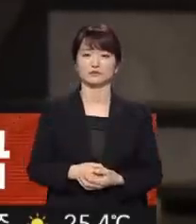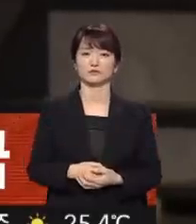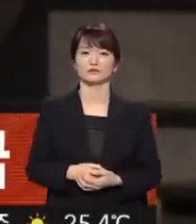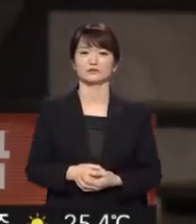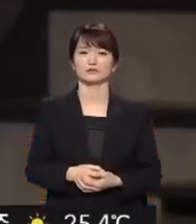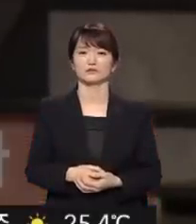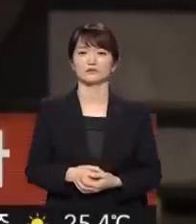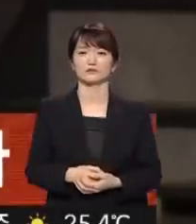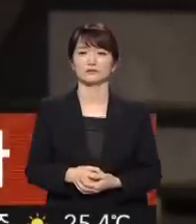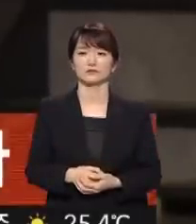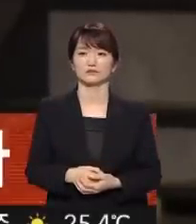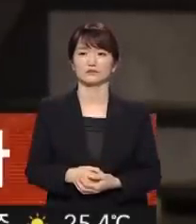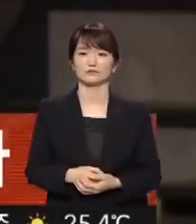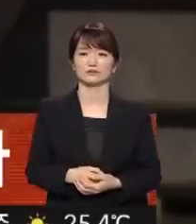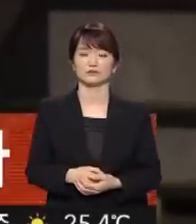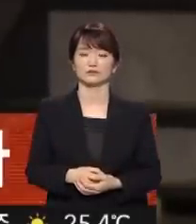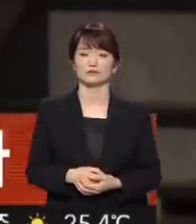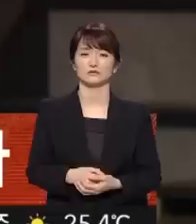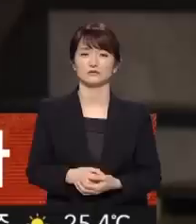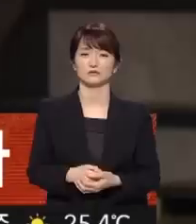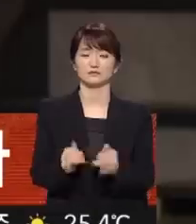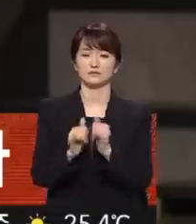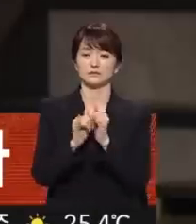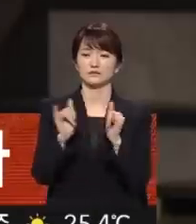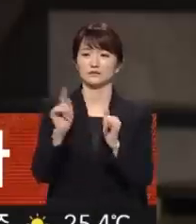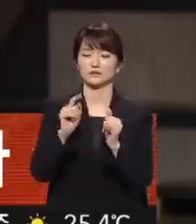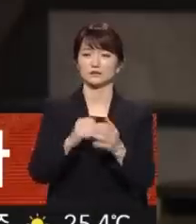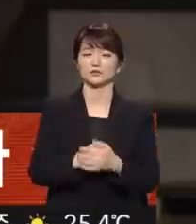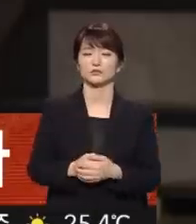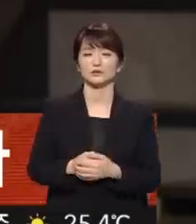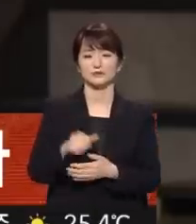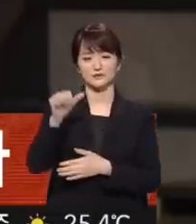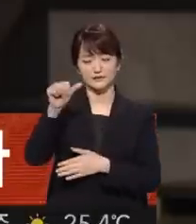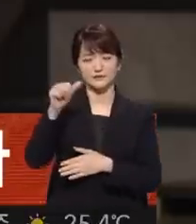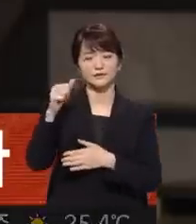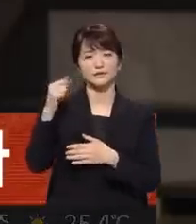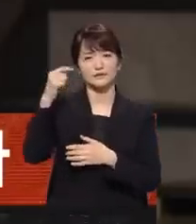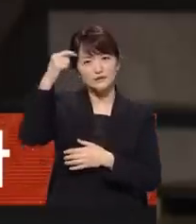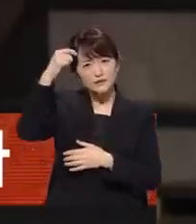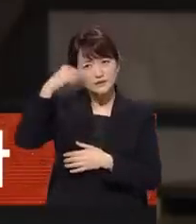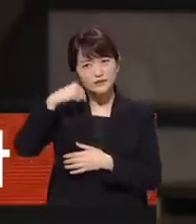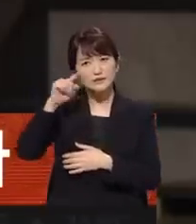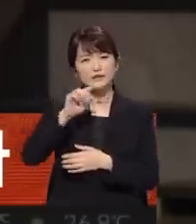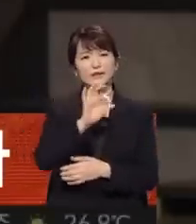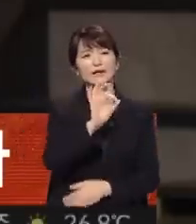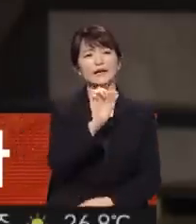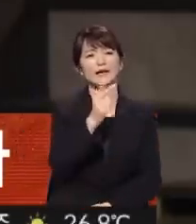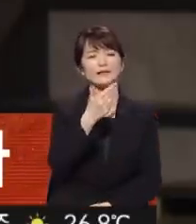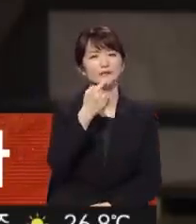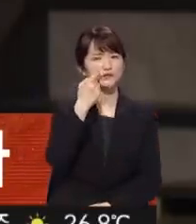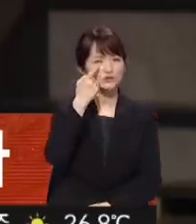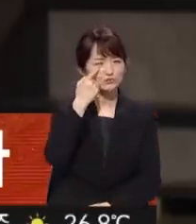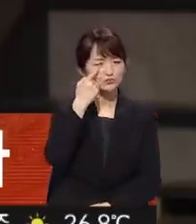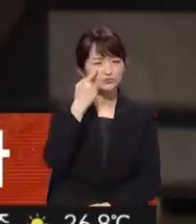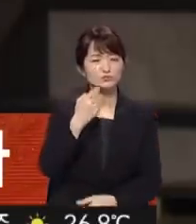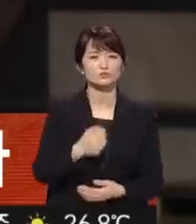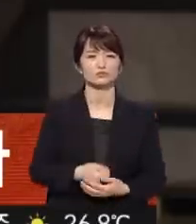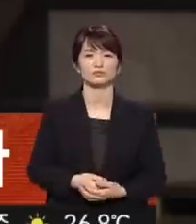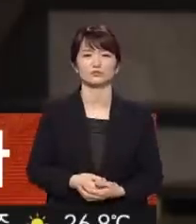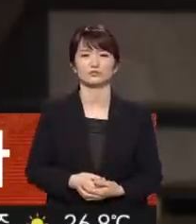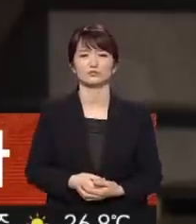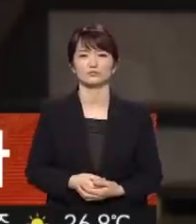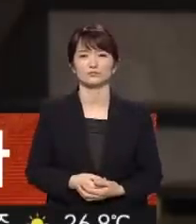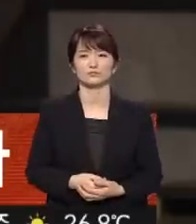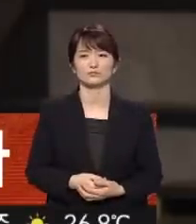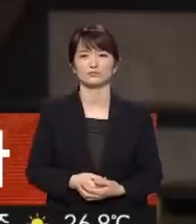중에 안입이 설신이라는 게 오감이라는 게 있는데 안이 바로 눈이거든요. 가장 중요하거든요. 눈에